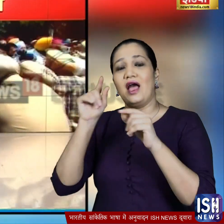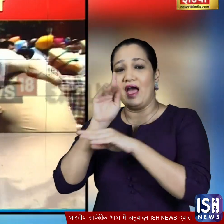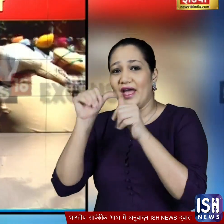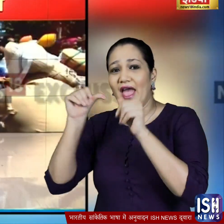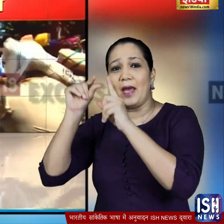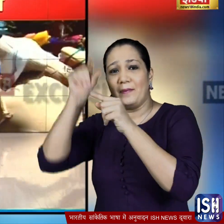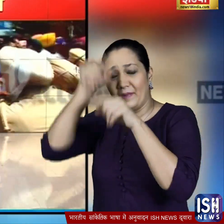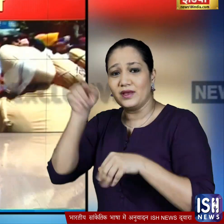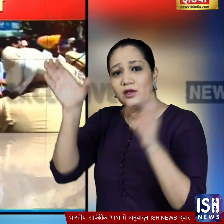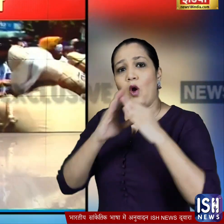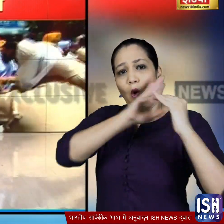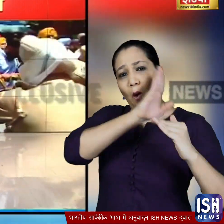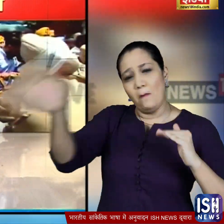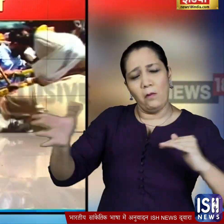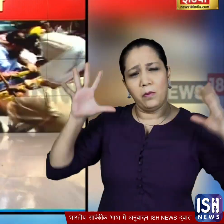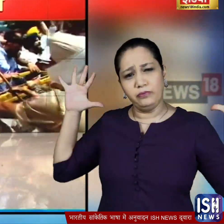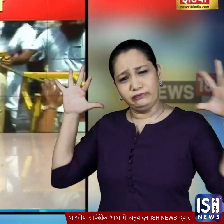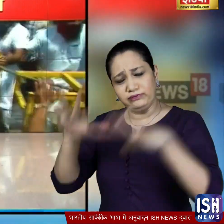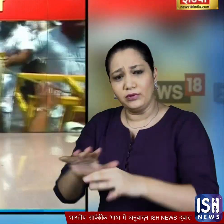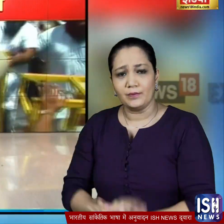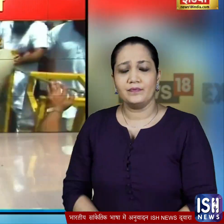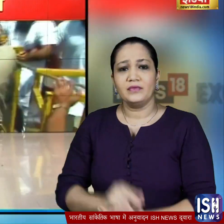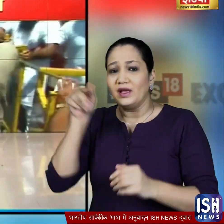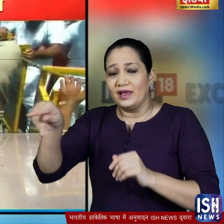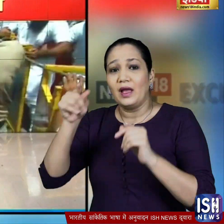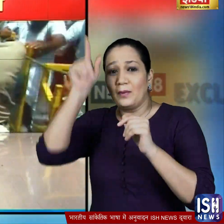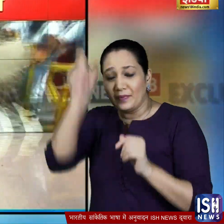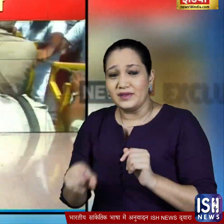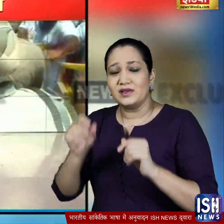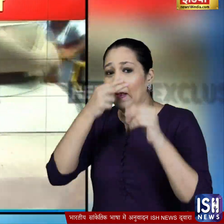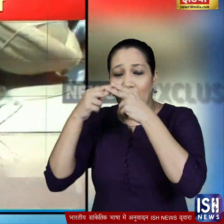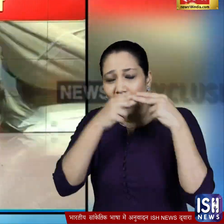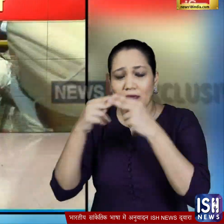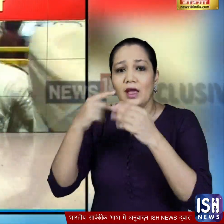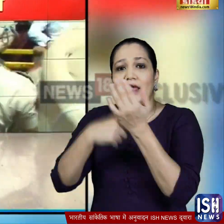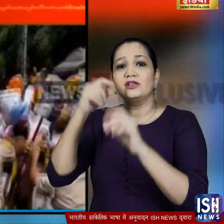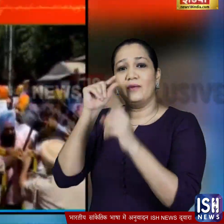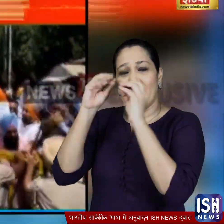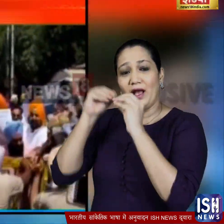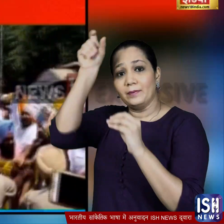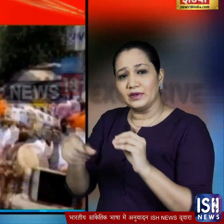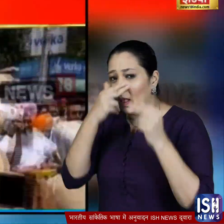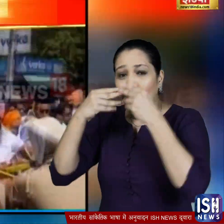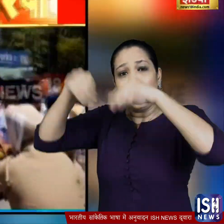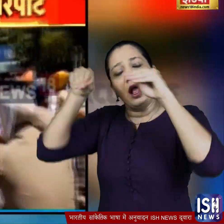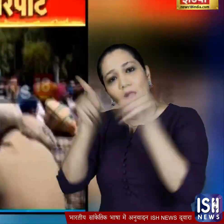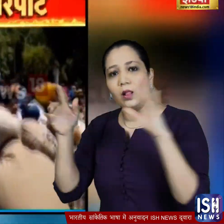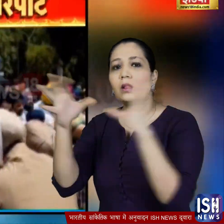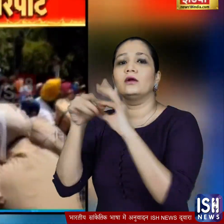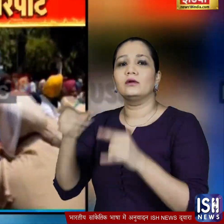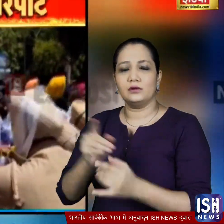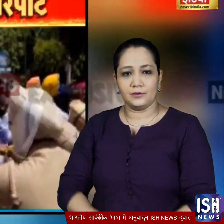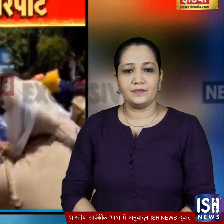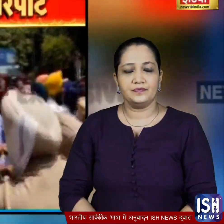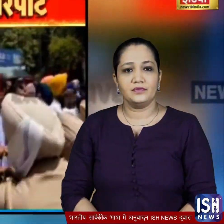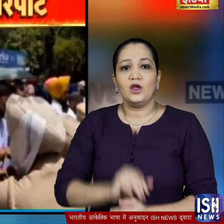जोरदार प्रदर्शन किया। बताया गया कि उनके तार नशे की तस्करी के एक आरोपी राजीव भगत से जुड़े और इसी मुद्दे पर